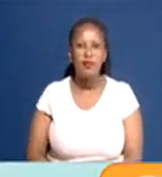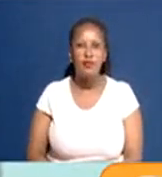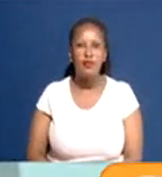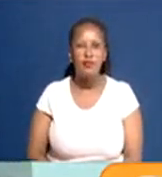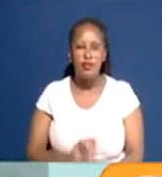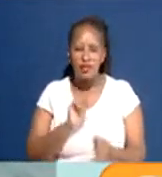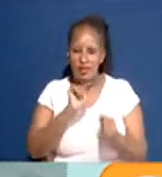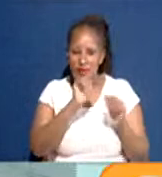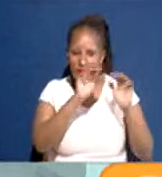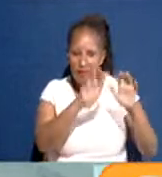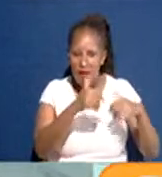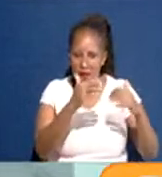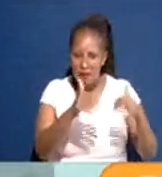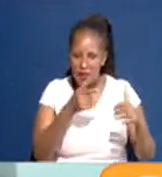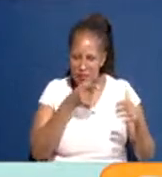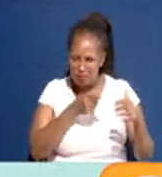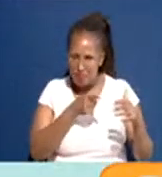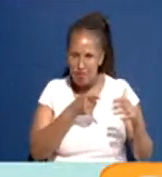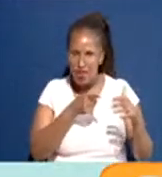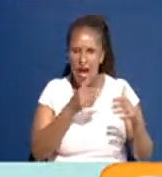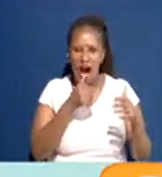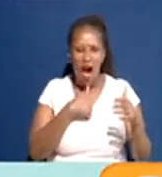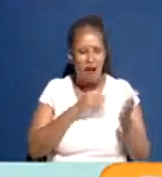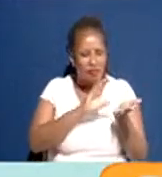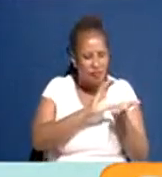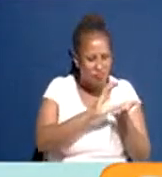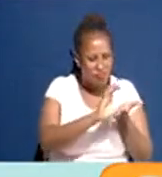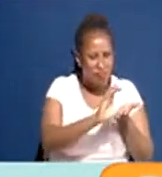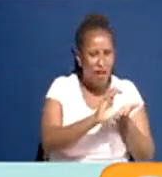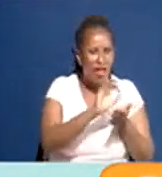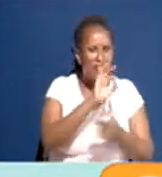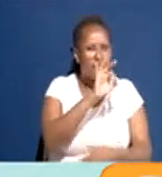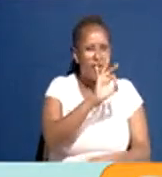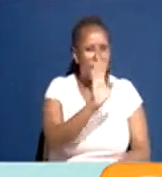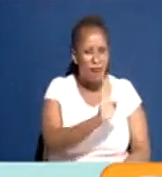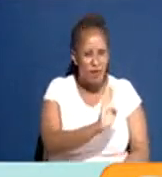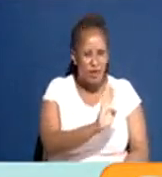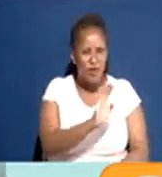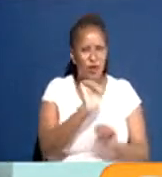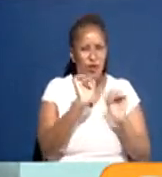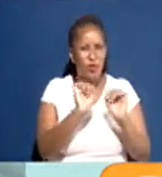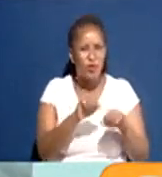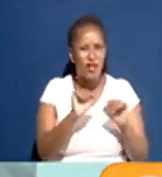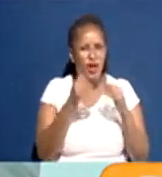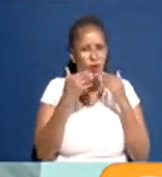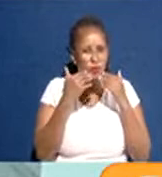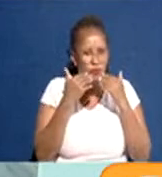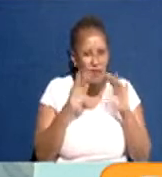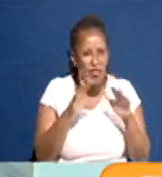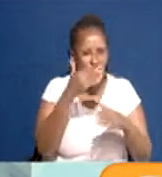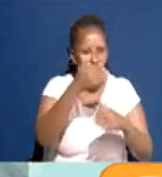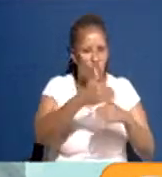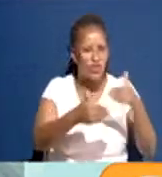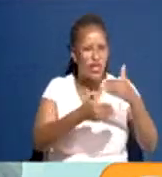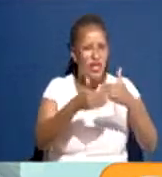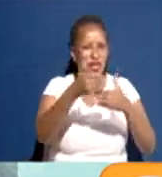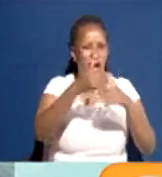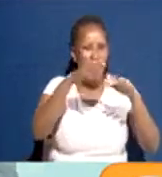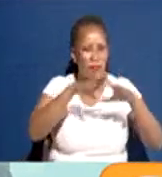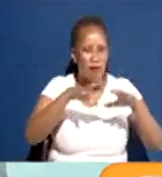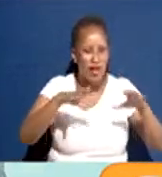Ndio sababu tumeweka pesa bilioni 3 kukamilisha masoko katika